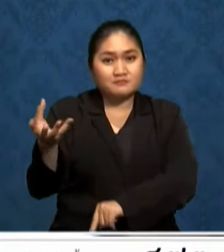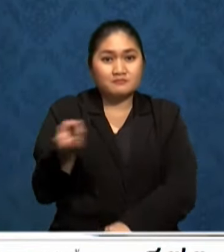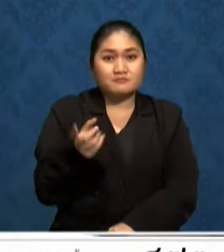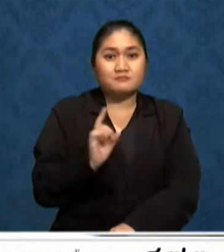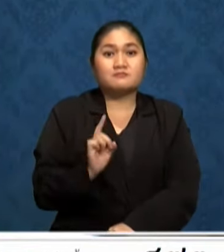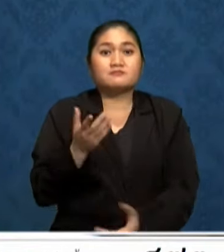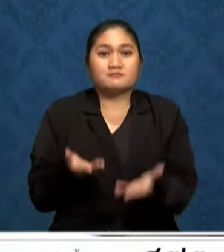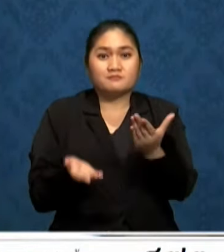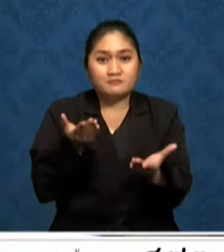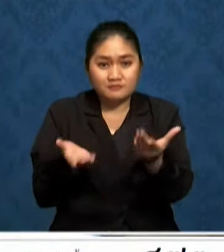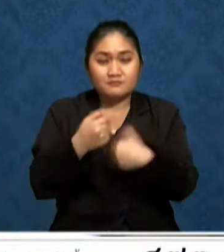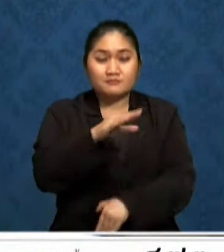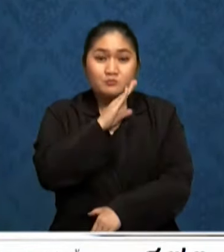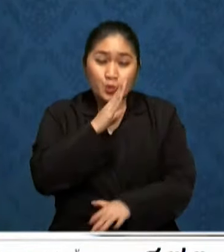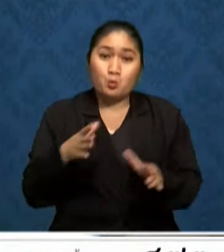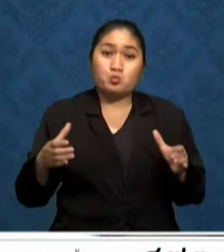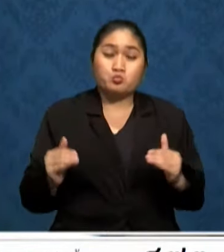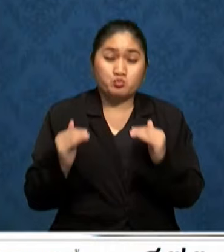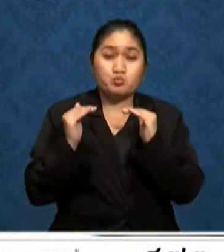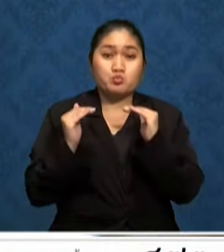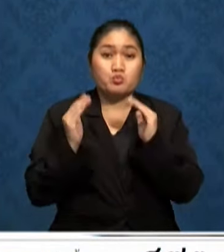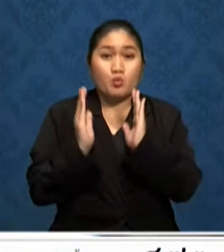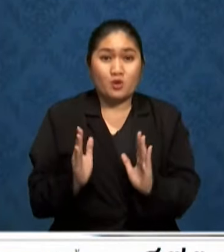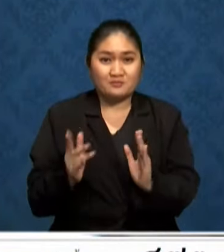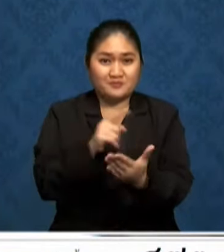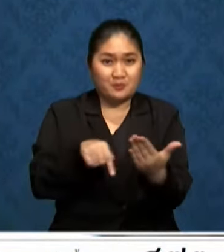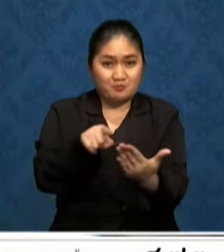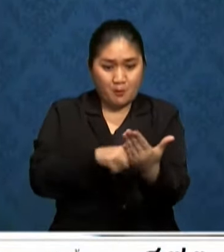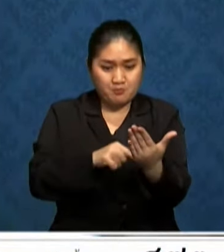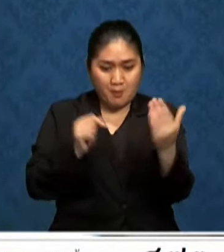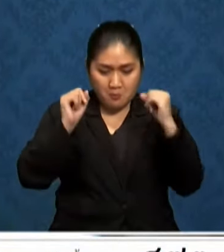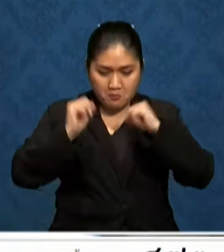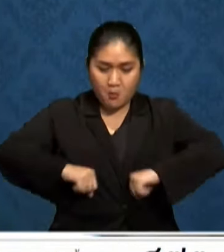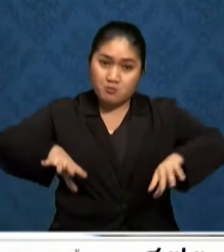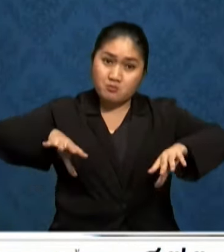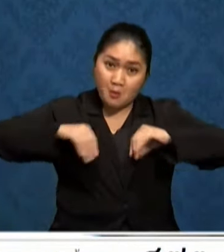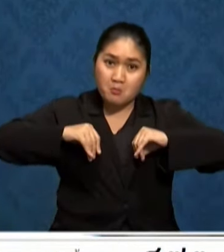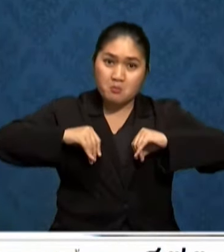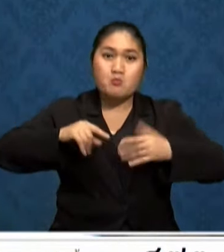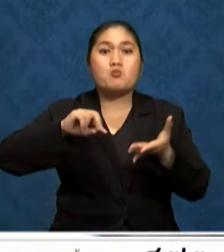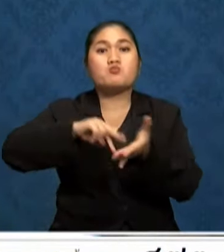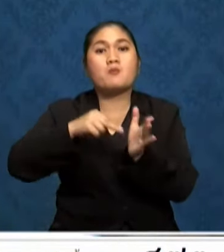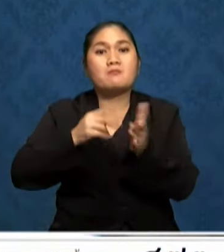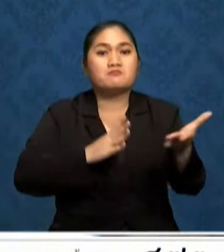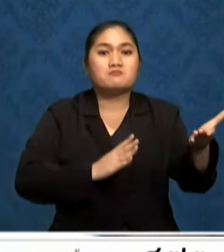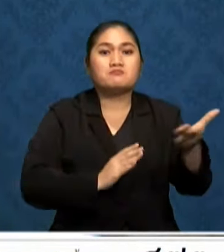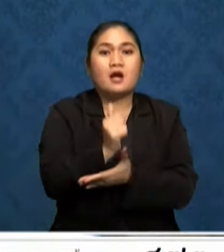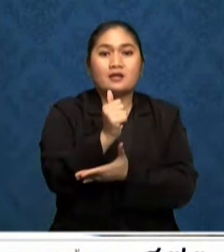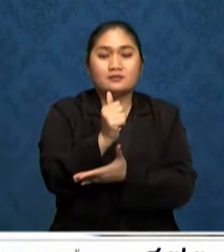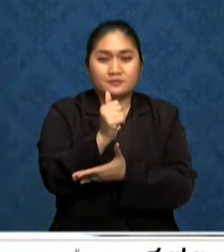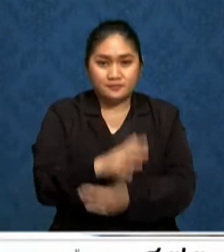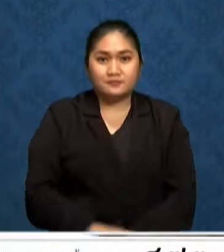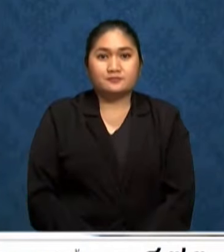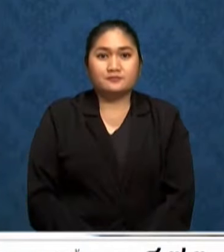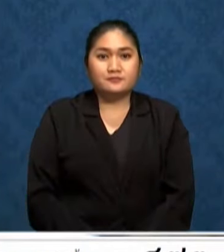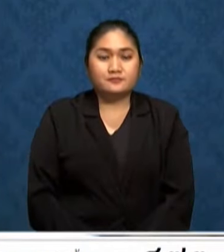ไหนตราบใดที่ใบราคนทอมาใช้สทธิ์ส่วใหญ่ลงคานนเห็นชอบปชามติกจะถือวผ่านควเหนชอบของปชาชนอี้ไม